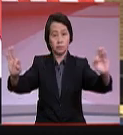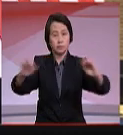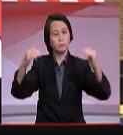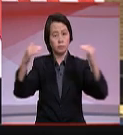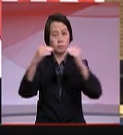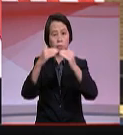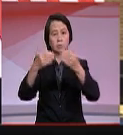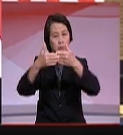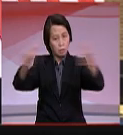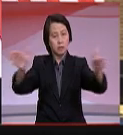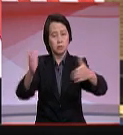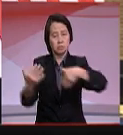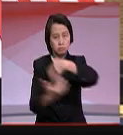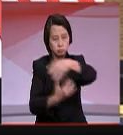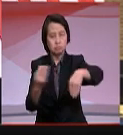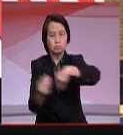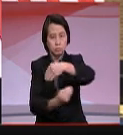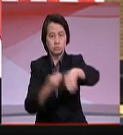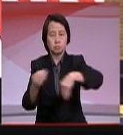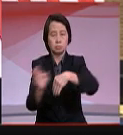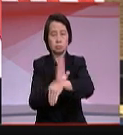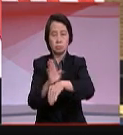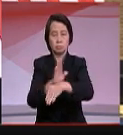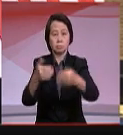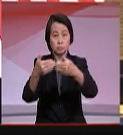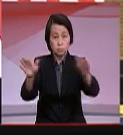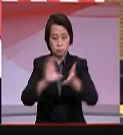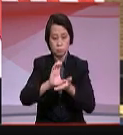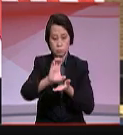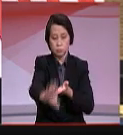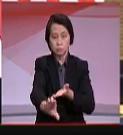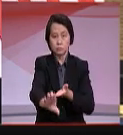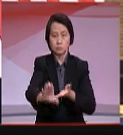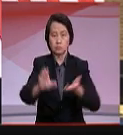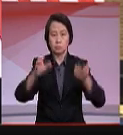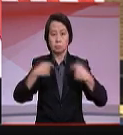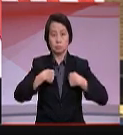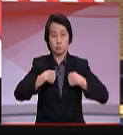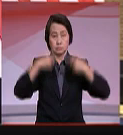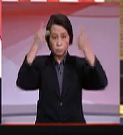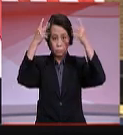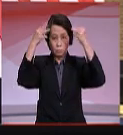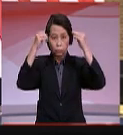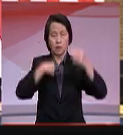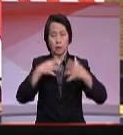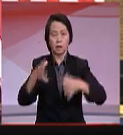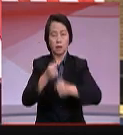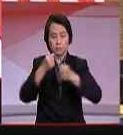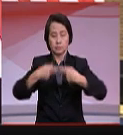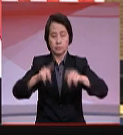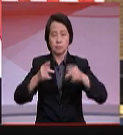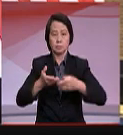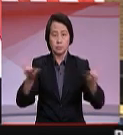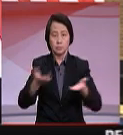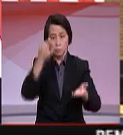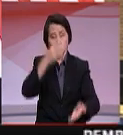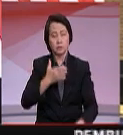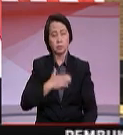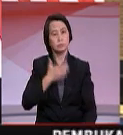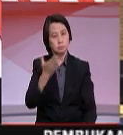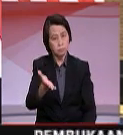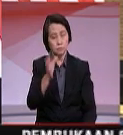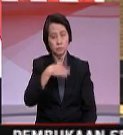fair and open trade and investment. As the Prime Minister, I wish to take this opportunity to offer my